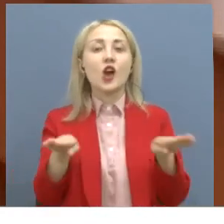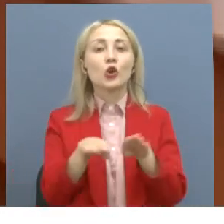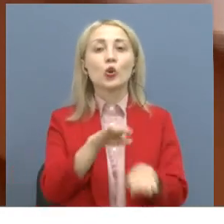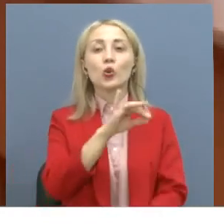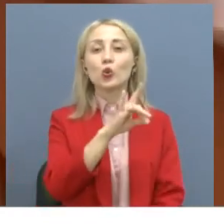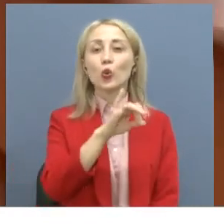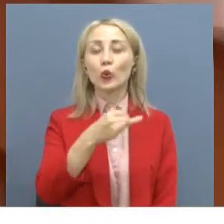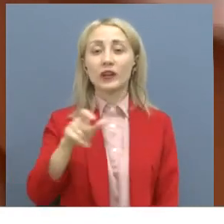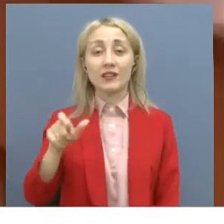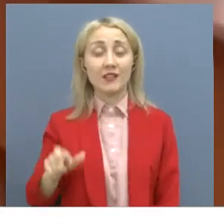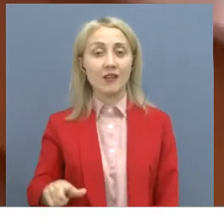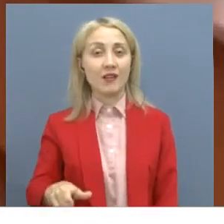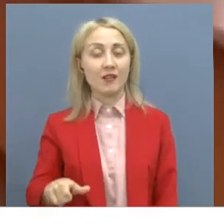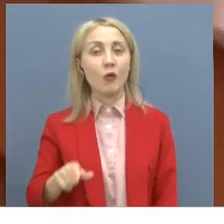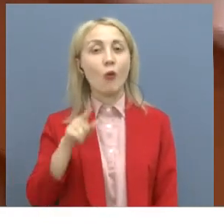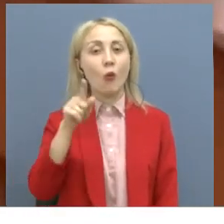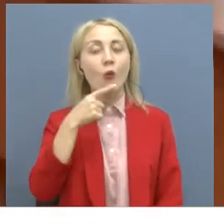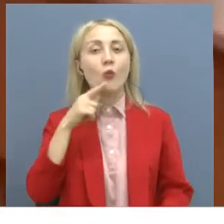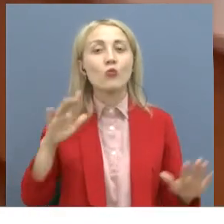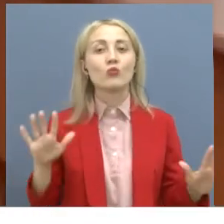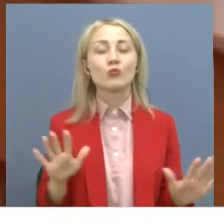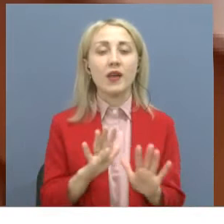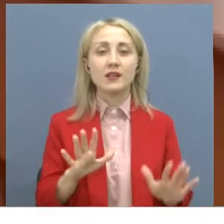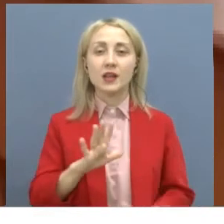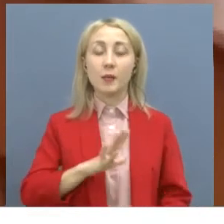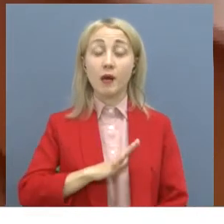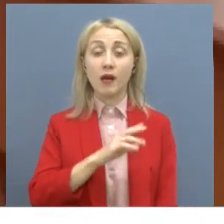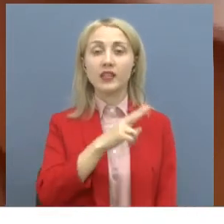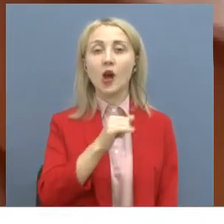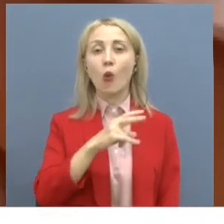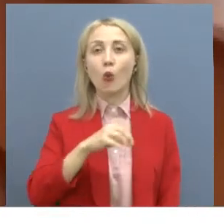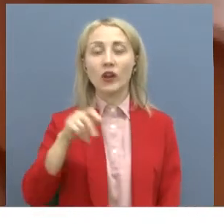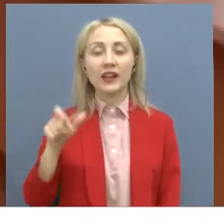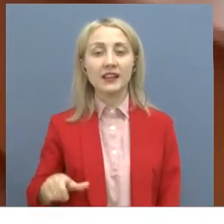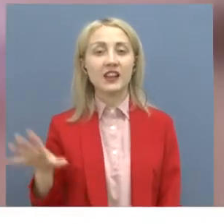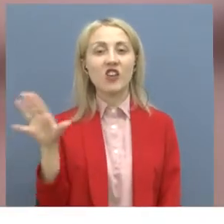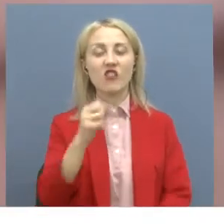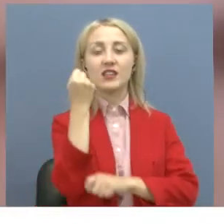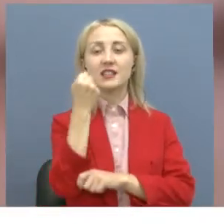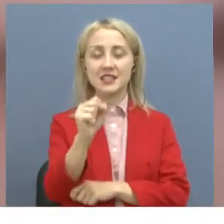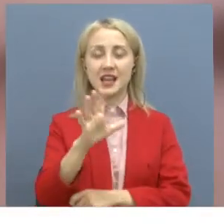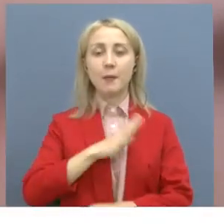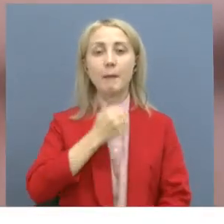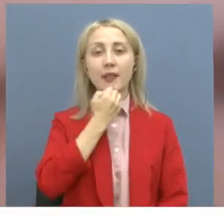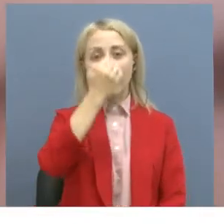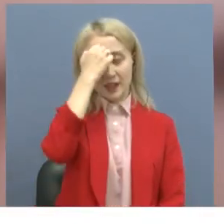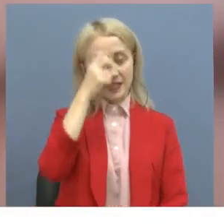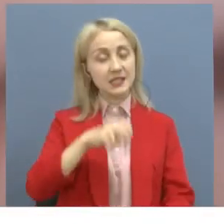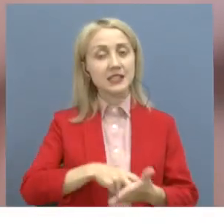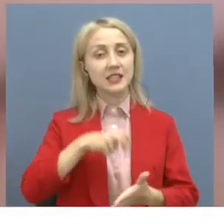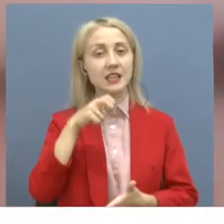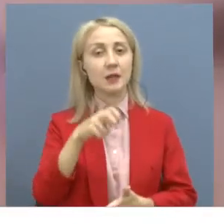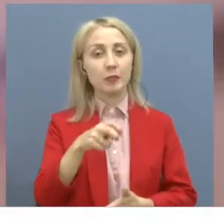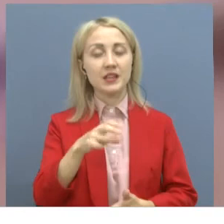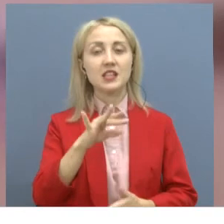шықты. Қазақтың қошжүрек домбырасын жанына серік еткен ол осы сайыста да бәрінен басым түсті. Арнау бағытында бас жүлде